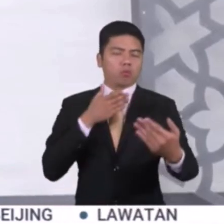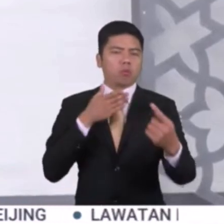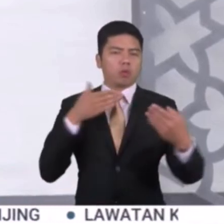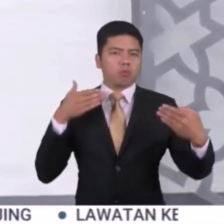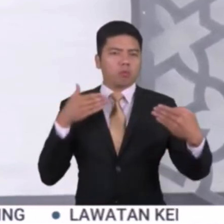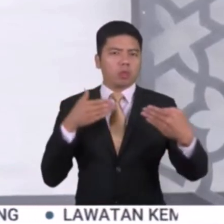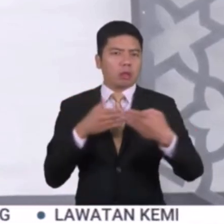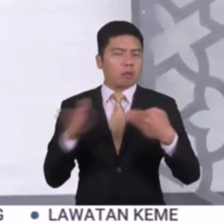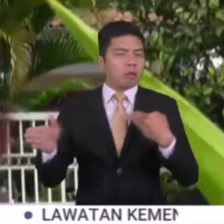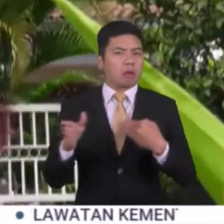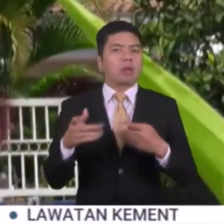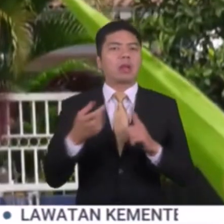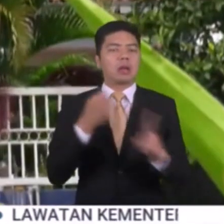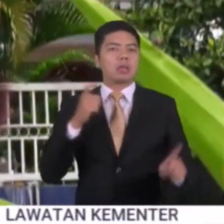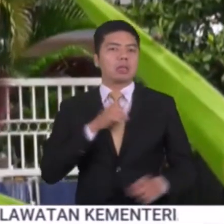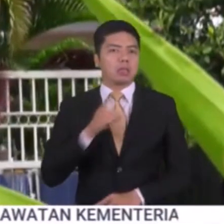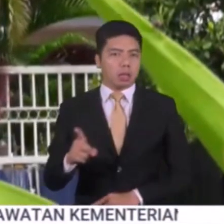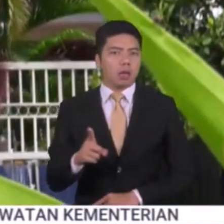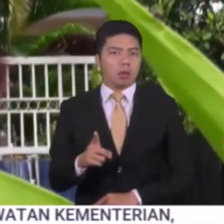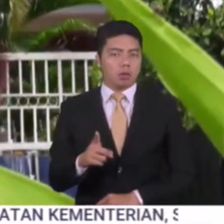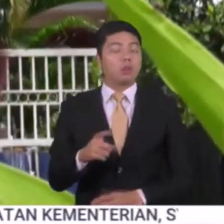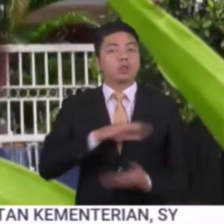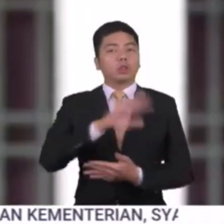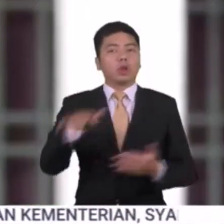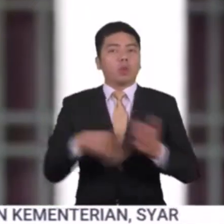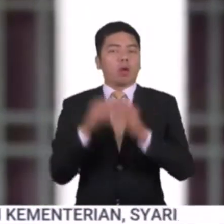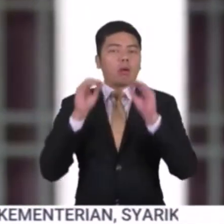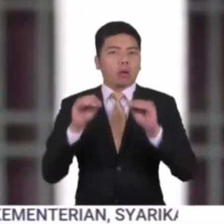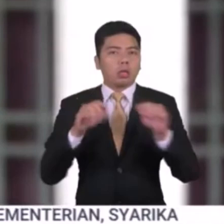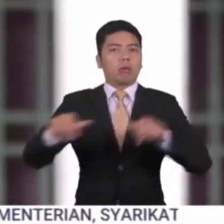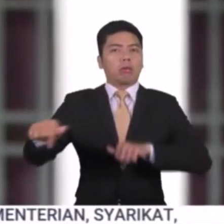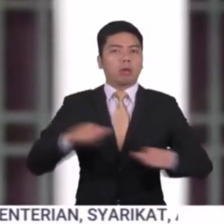dengan prinsip ekonomi Islam. Sehubungan itu, segala ajaran,